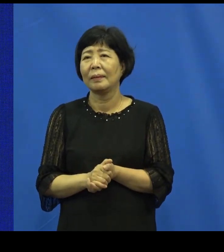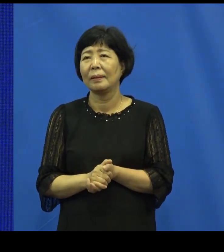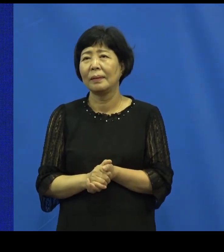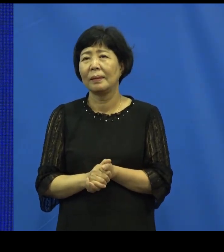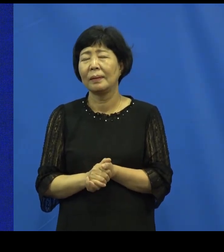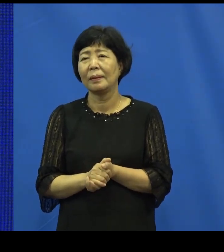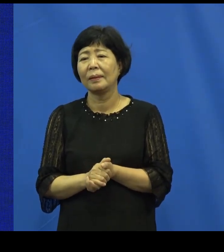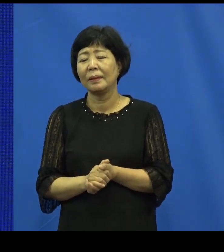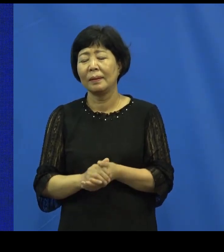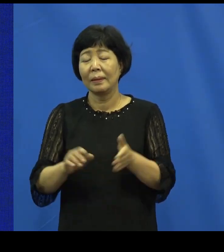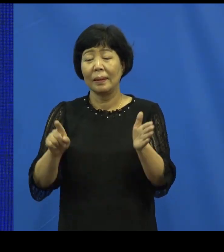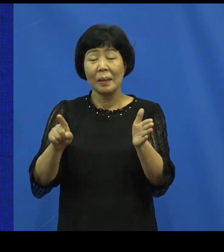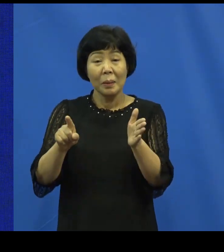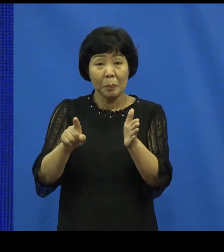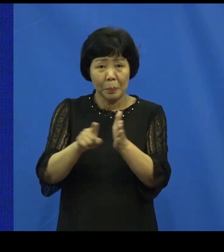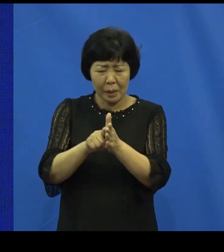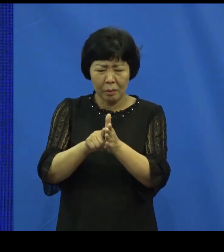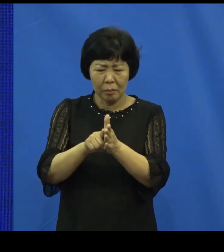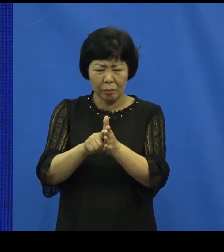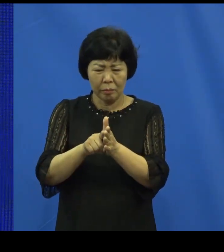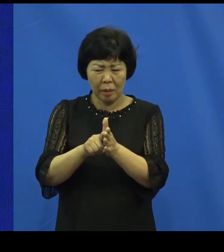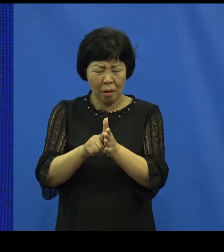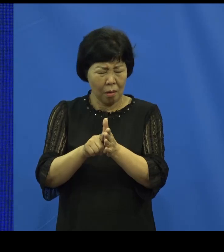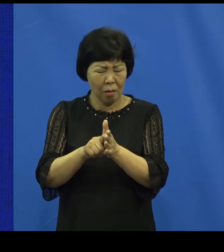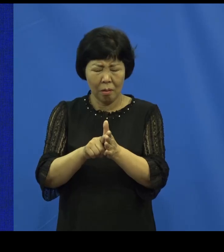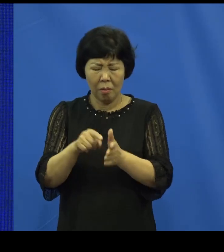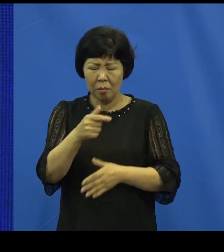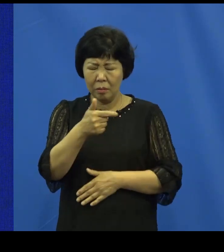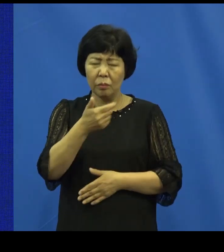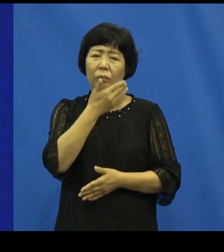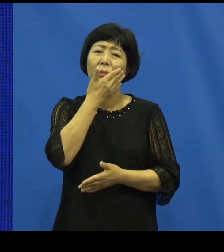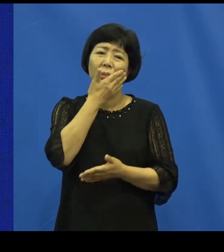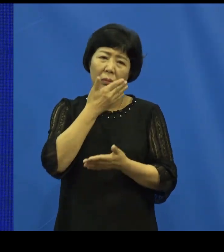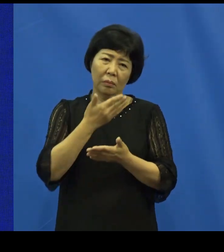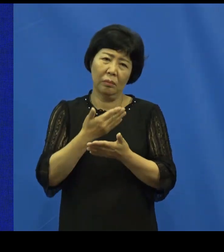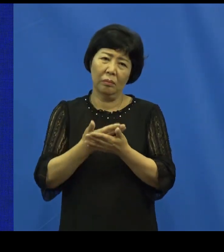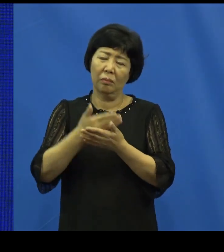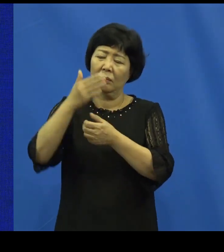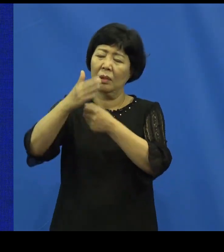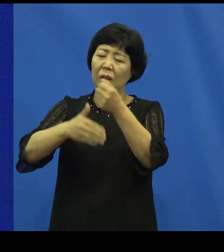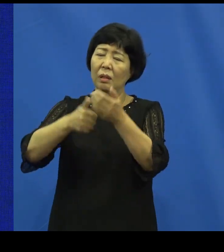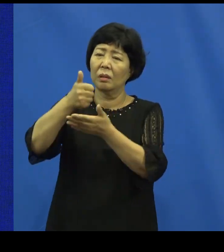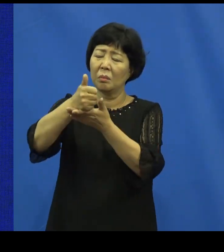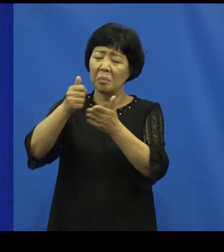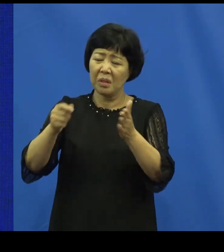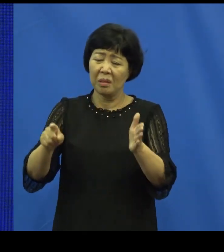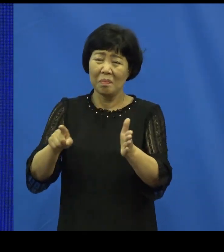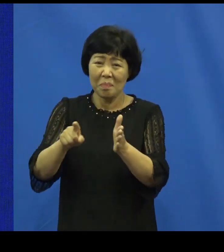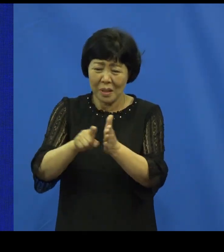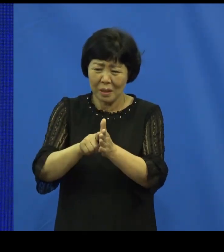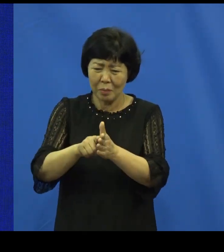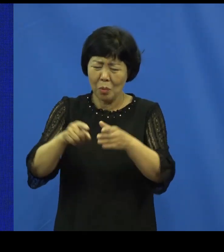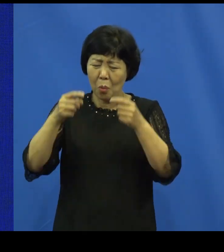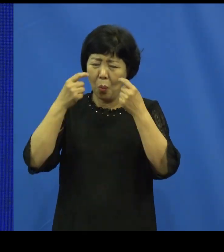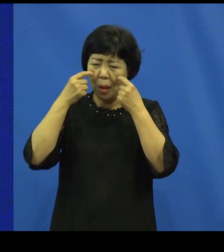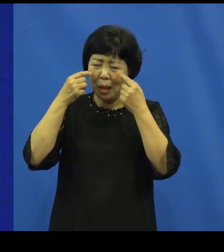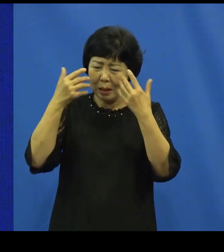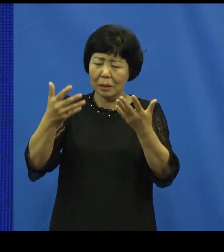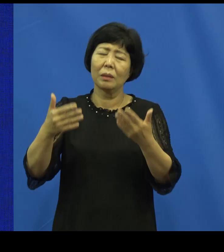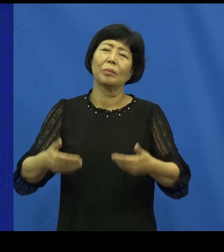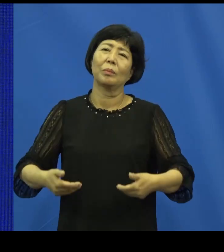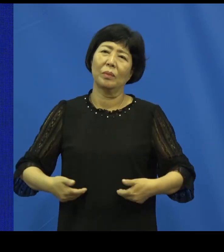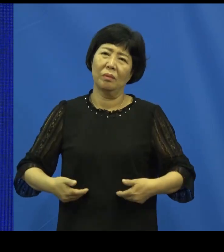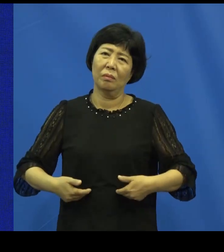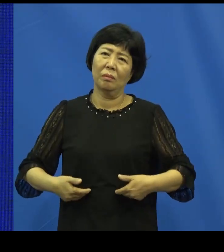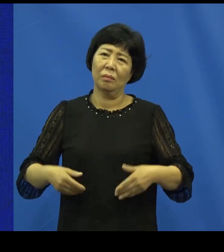그러므로 우리는 믿음의 가치가 더 중요해지는 겁니다. 하나님을 믿는다는 게 무엇인가를 분명히 하지 않으면 우리의